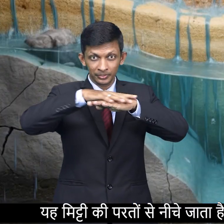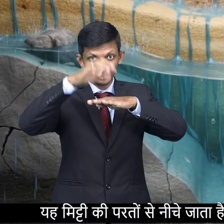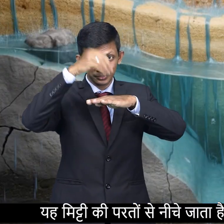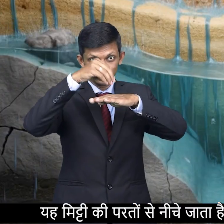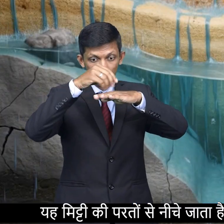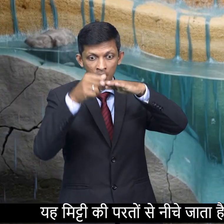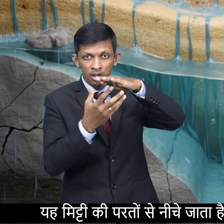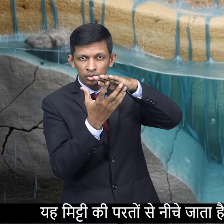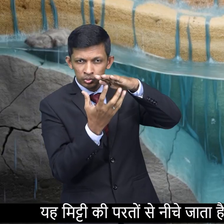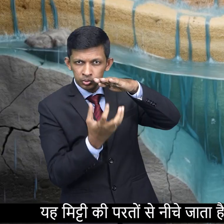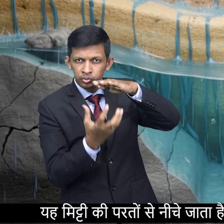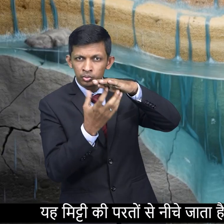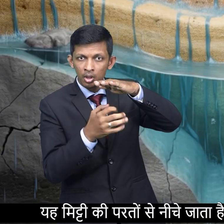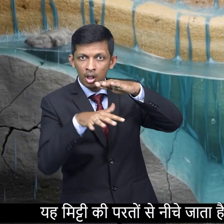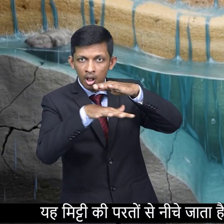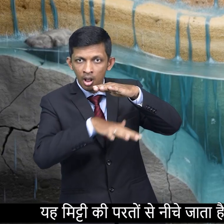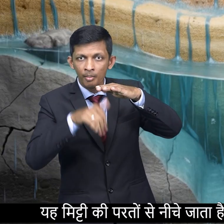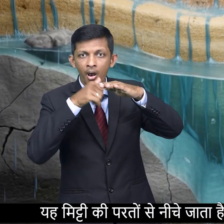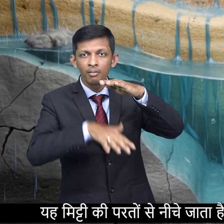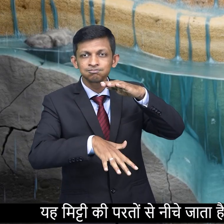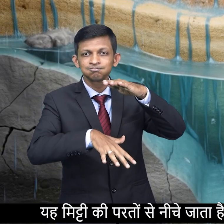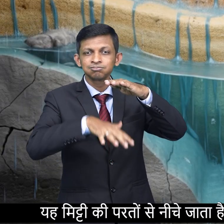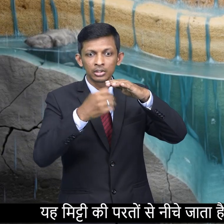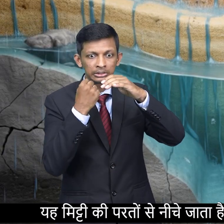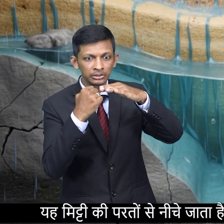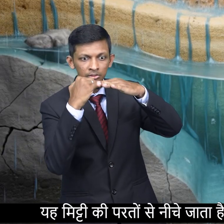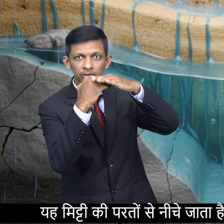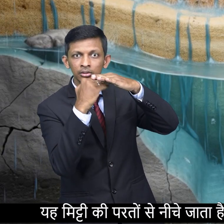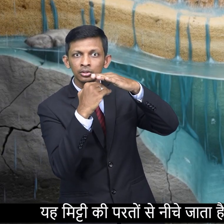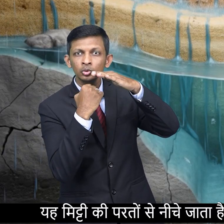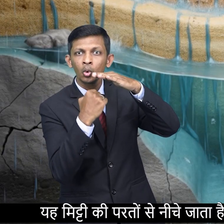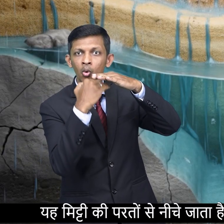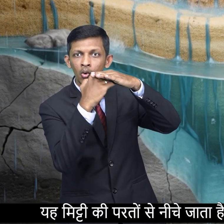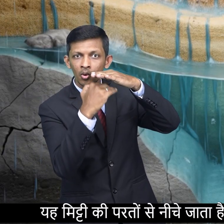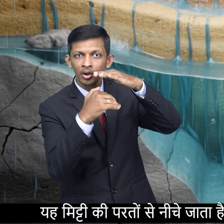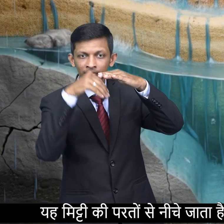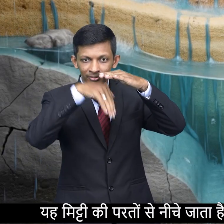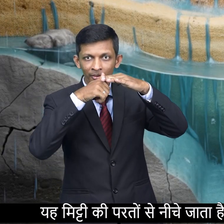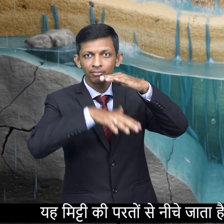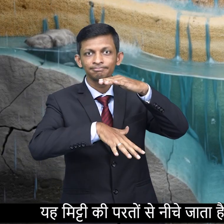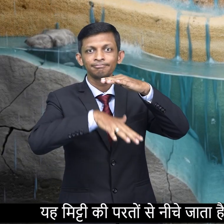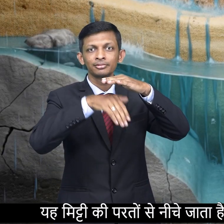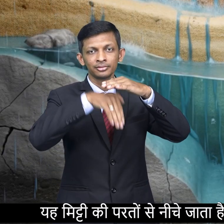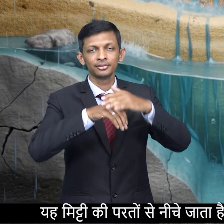ये मिट्टी की परतों से नीचे जाता है जब तक कि ये कठोर चट्टान तक नहीं पहुंच जाता।